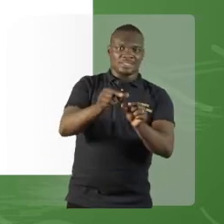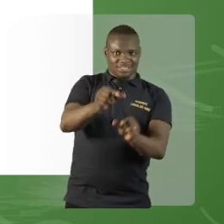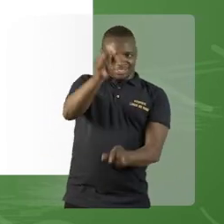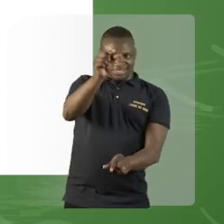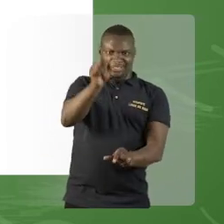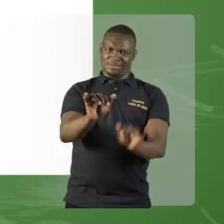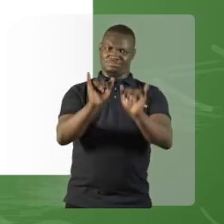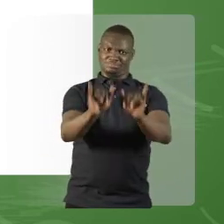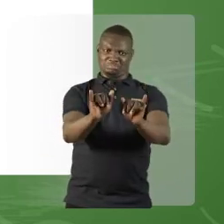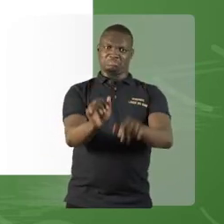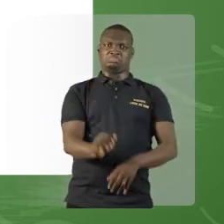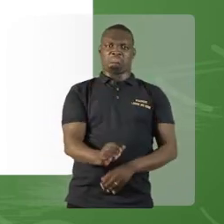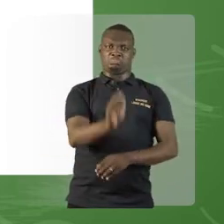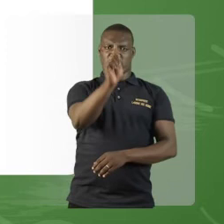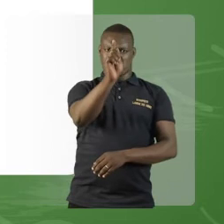verticale.